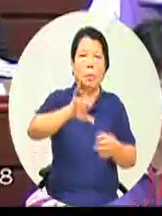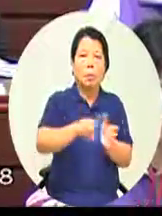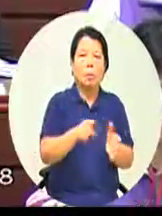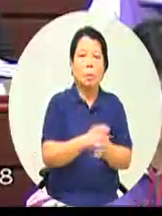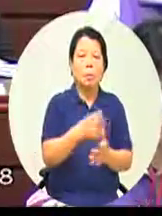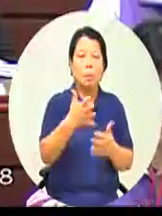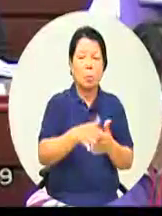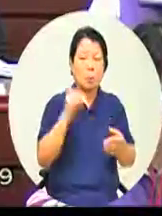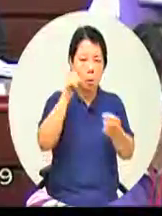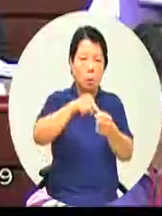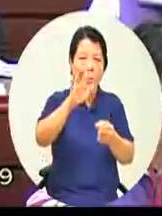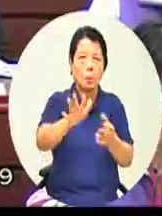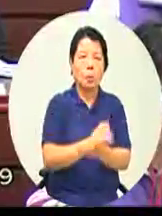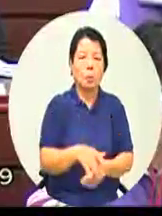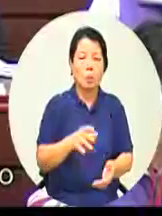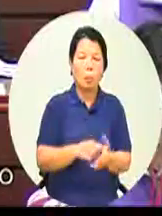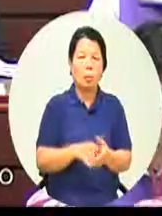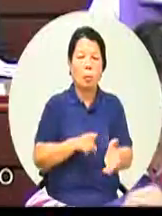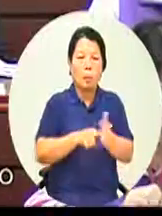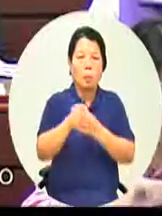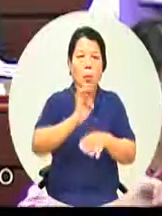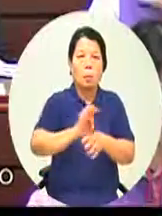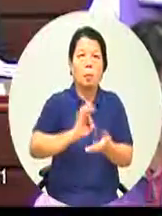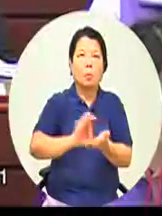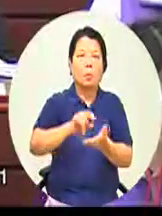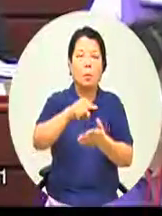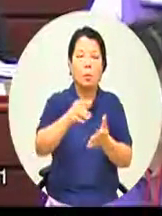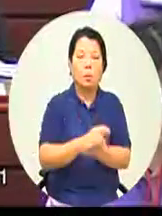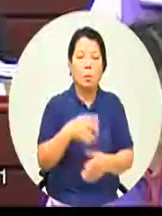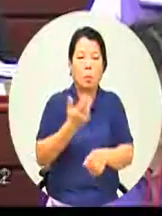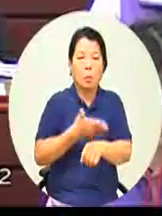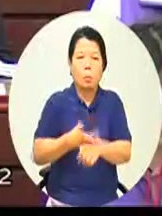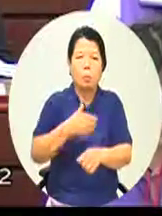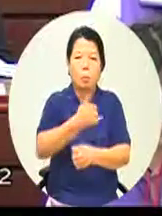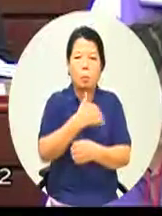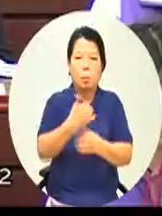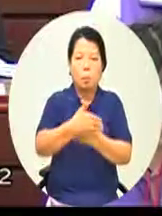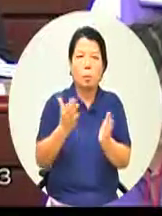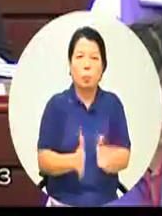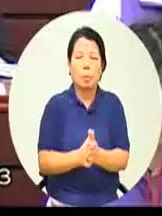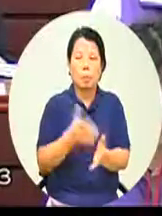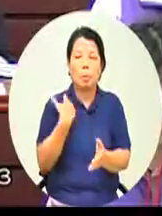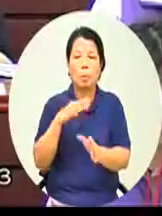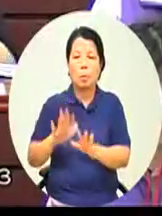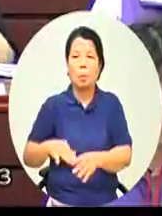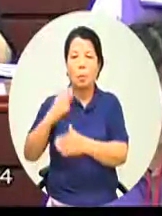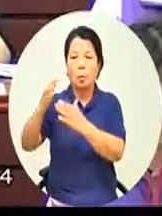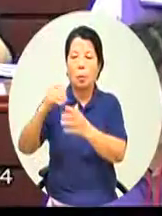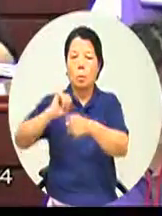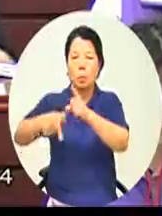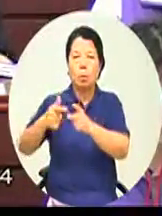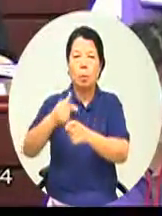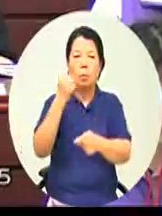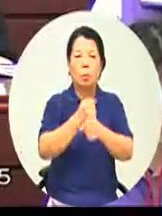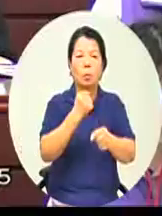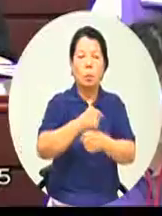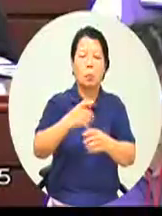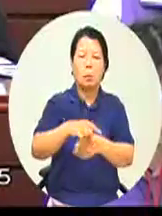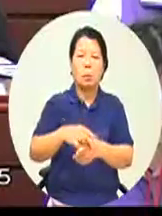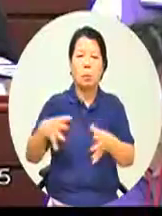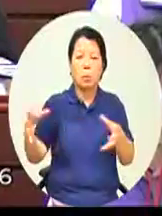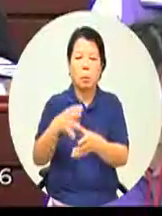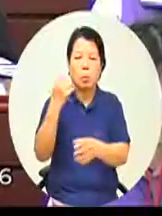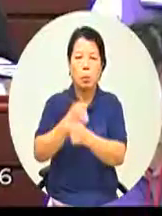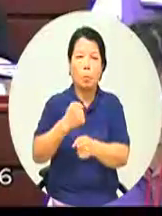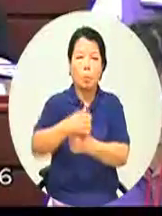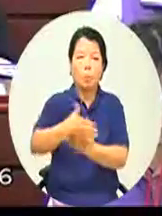向，一个实用技能班，一个建教合作班，所以我们在国中好好早一点跟他们做生涯的一个规划。好，